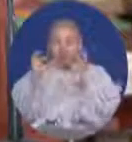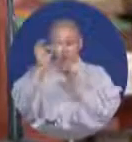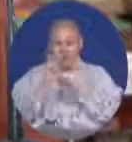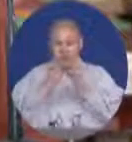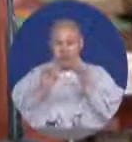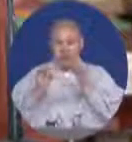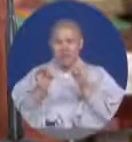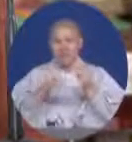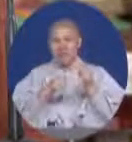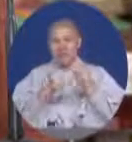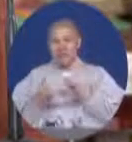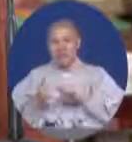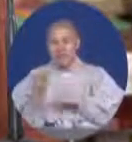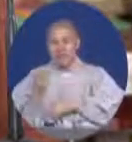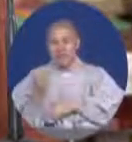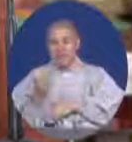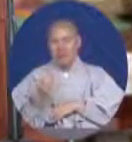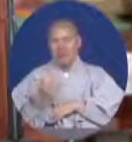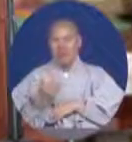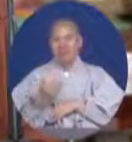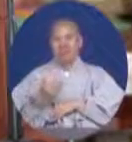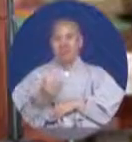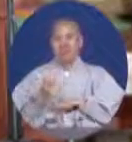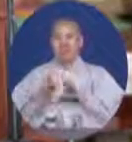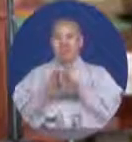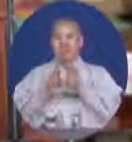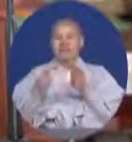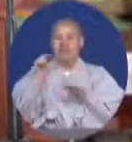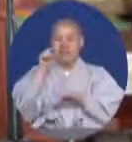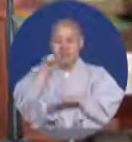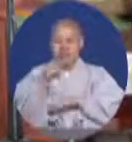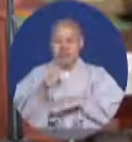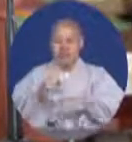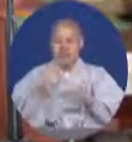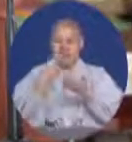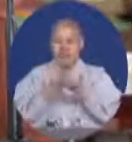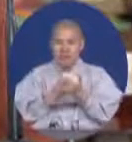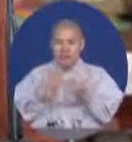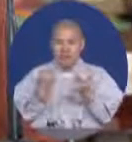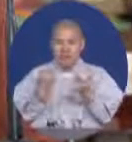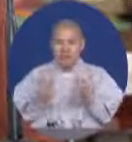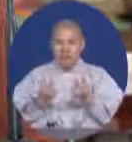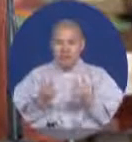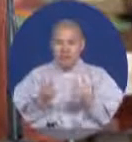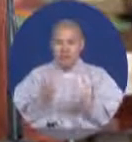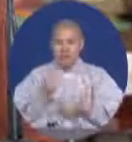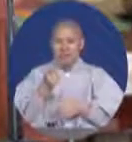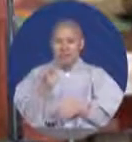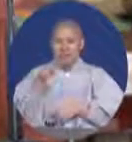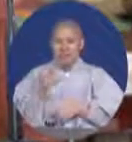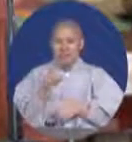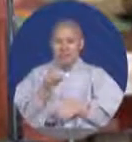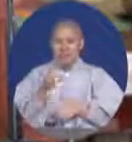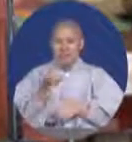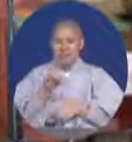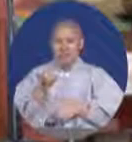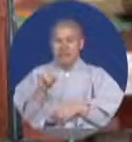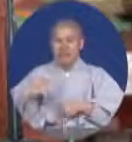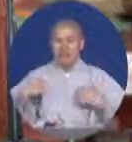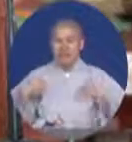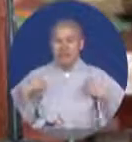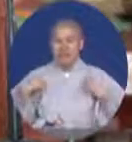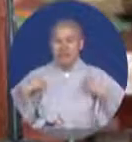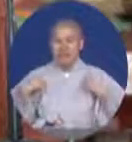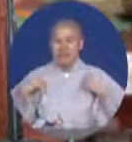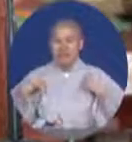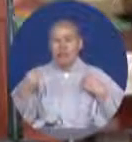죽고 그냥 눈앞에서 그냥 쓰러지는 거예요. 허수아비다 이 말이요. 허수아비가 뭐 옷이 어디 있고 뭐 벗는